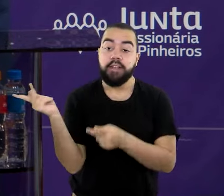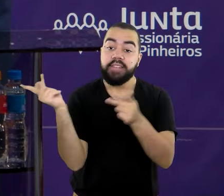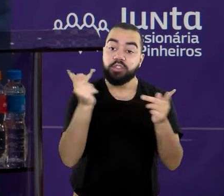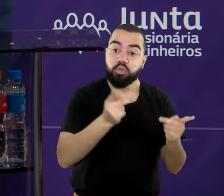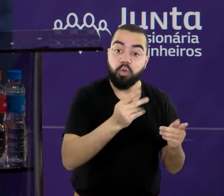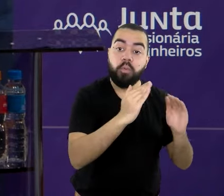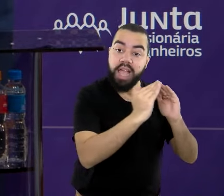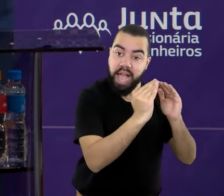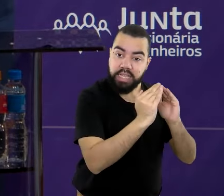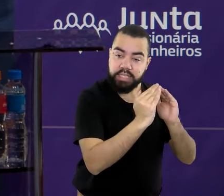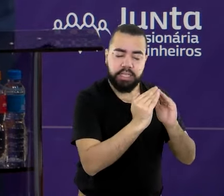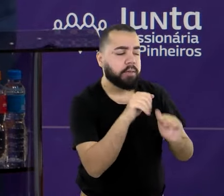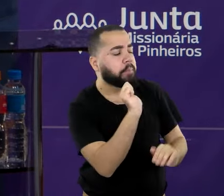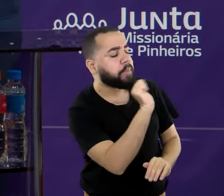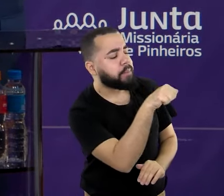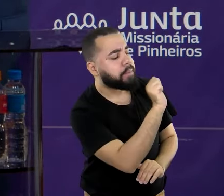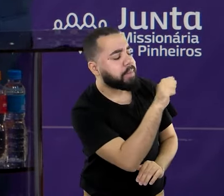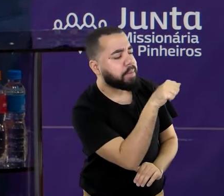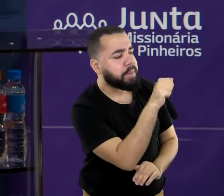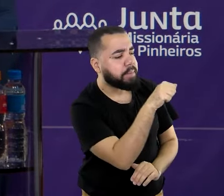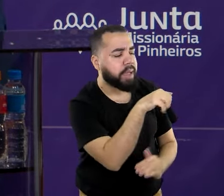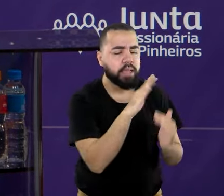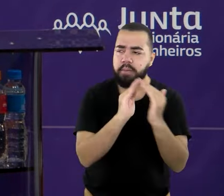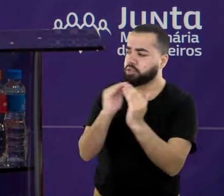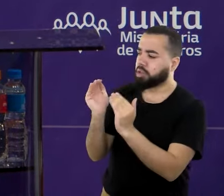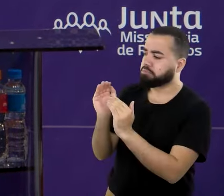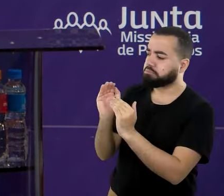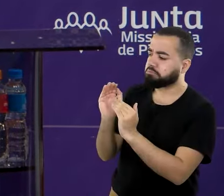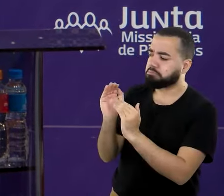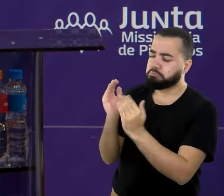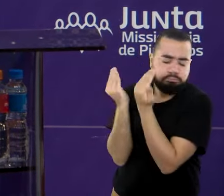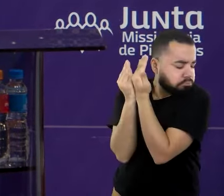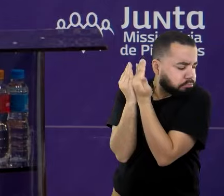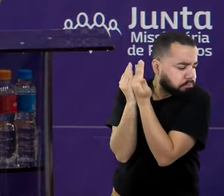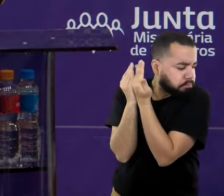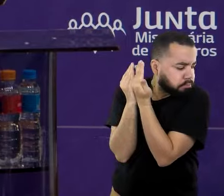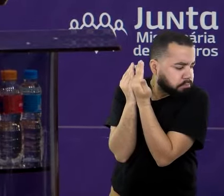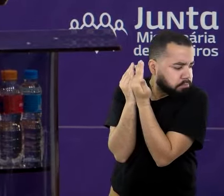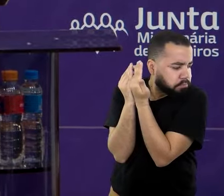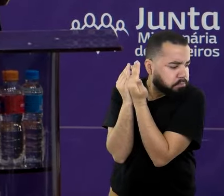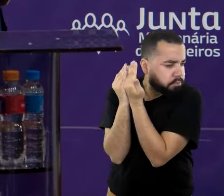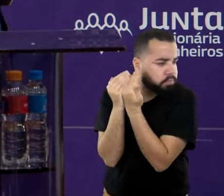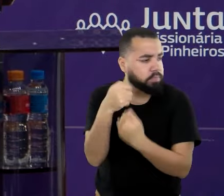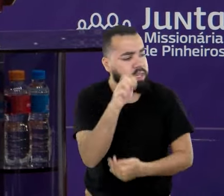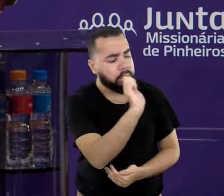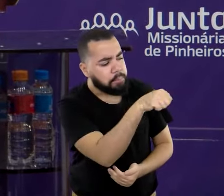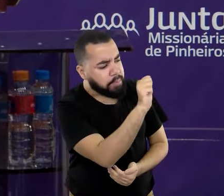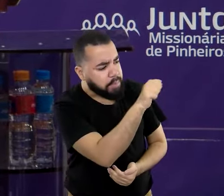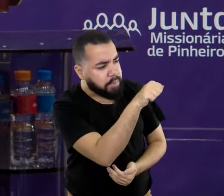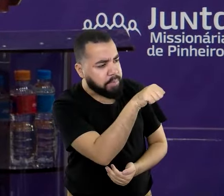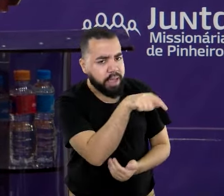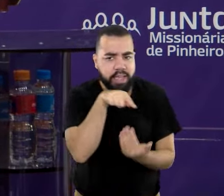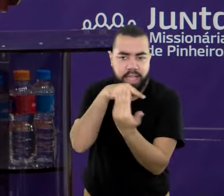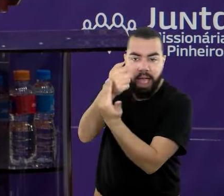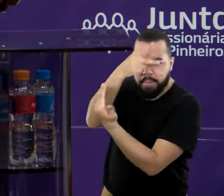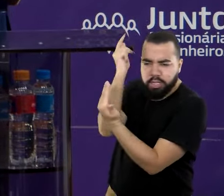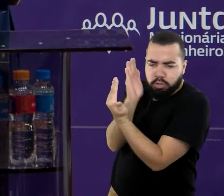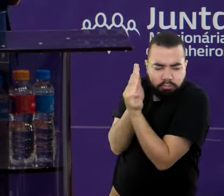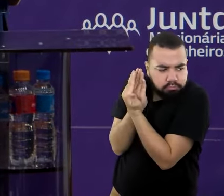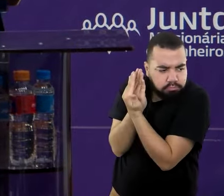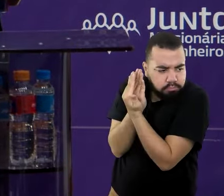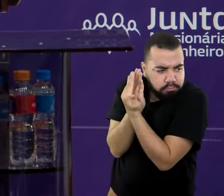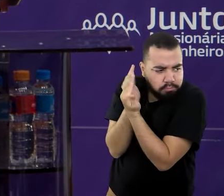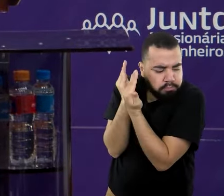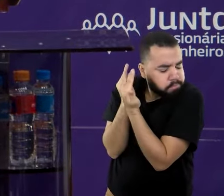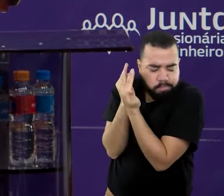집 안에 있는 걸 지금 아는데 문을 열지 않았습니다. Ele sabia que estava lá dentro, mas ele não abriu a porta. 아무리 문을 두드려도 문을 열지 않습니다.